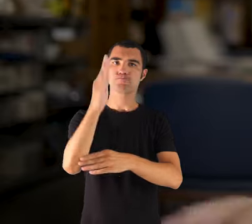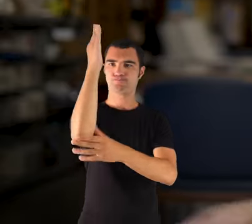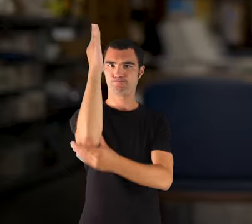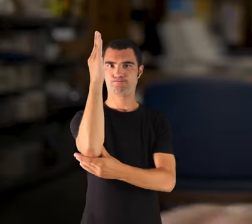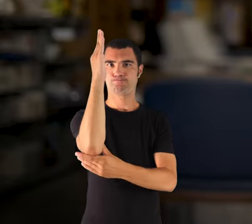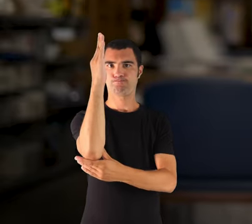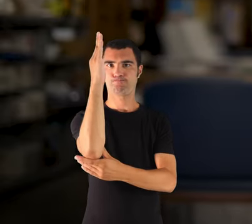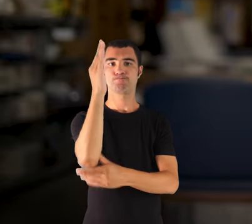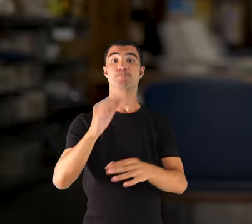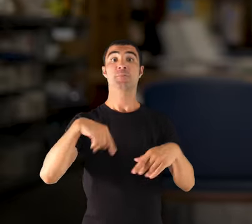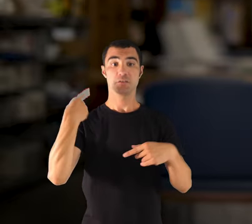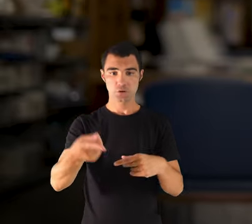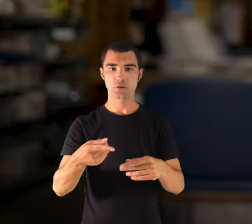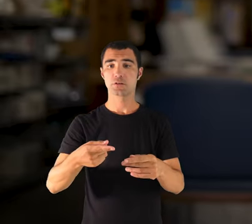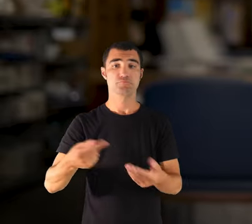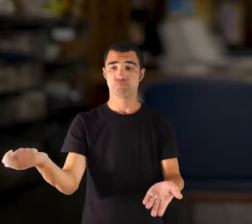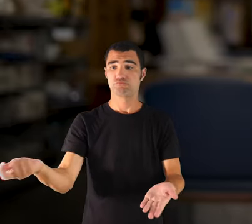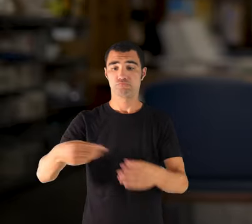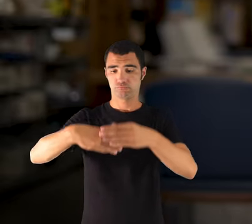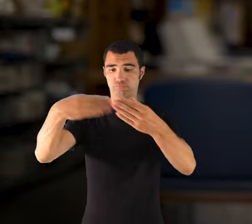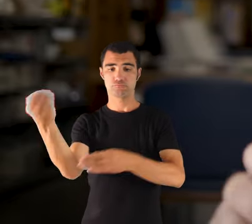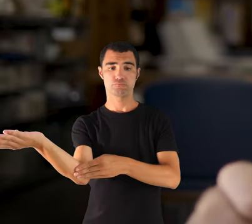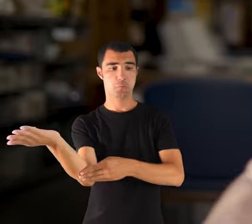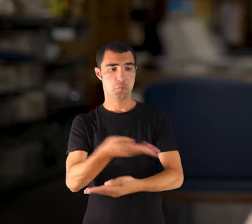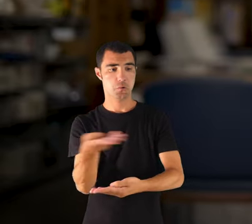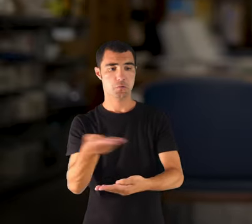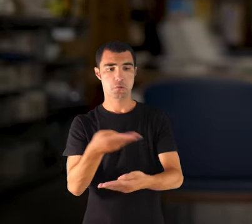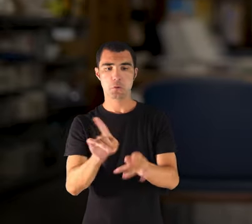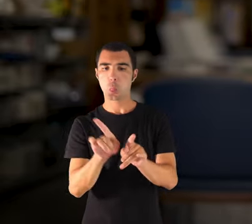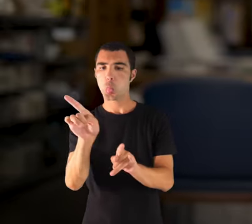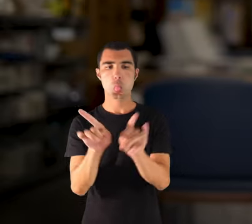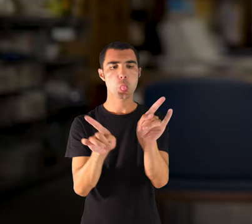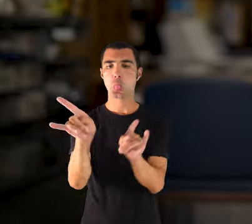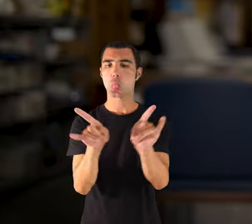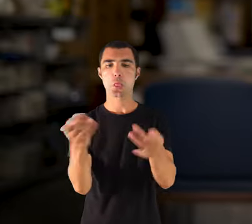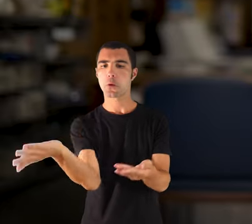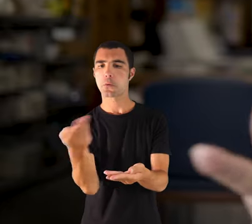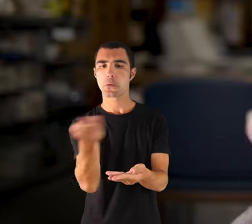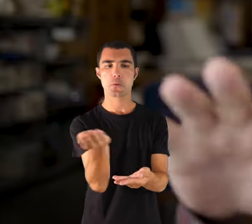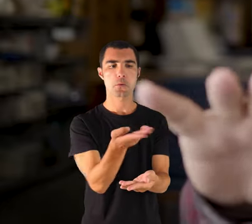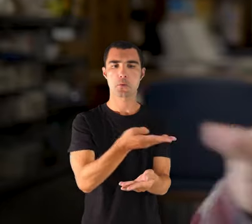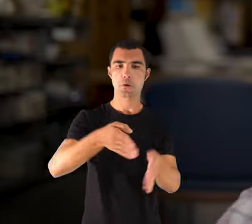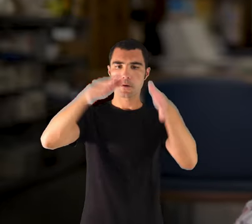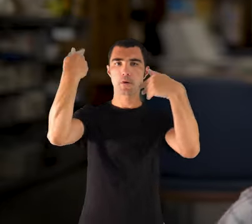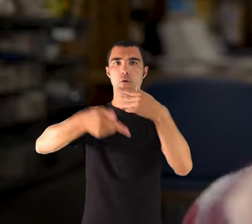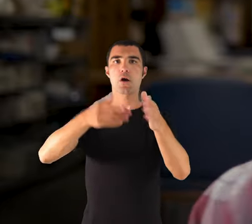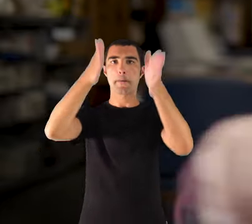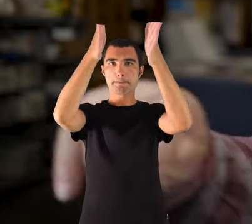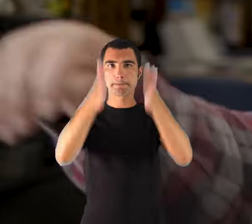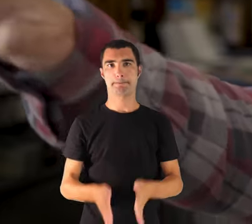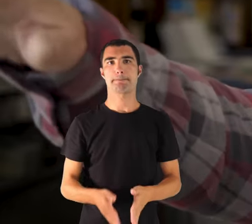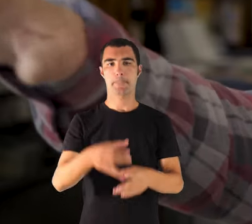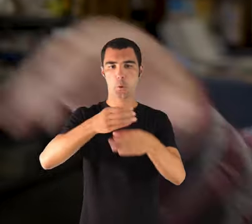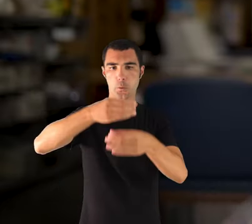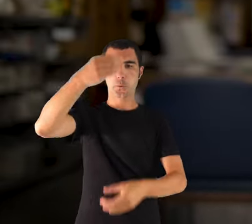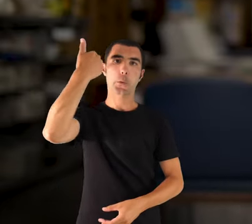li llevàvem amb una destral, li llevàvem els ulls que havien quedat a rebolls, i ja feien això per poder fer-lo un poc pla, per